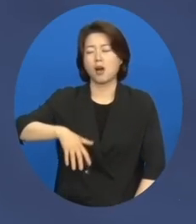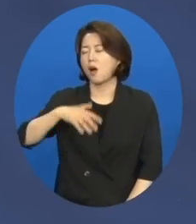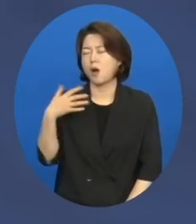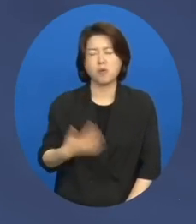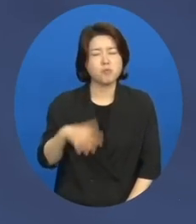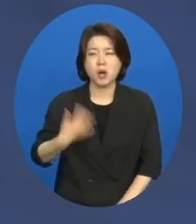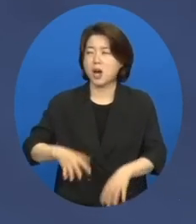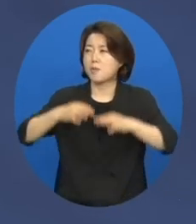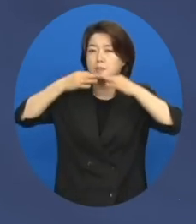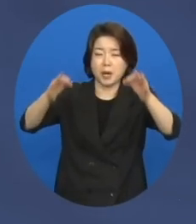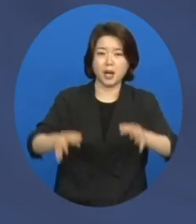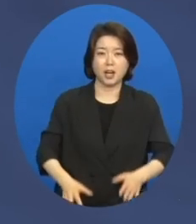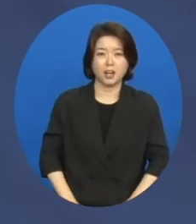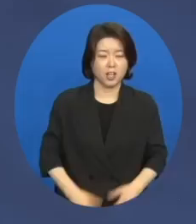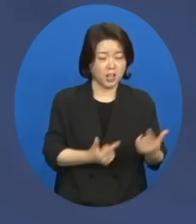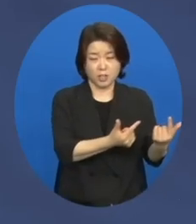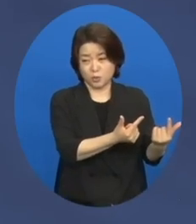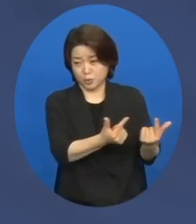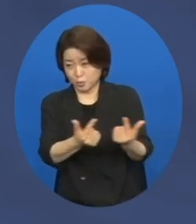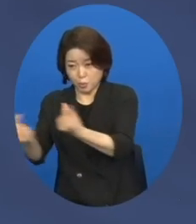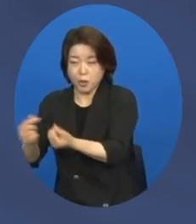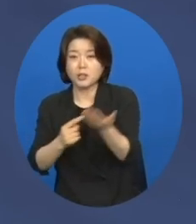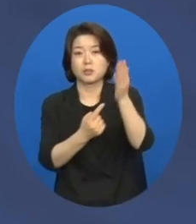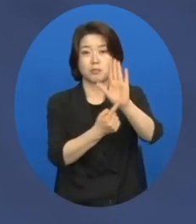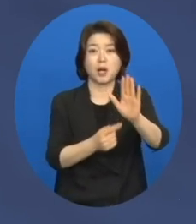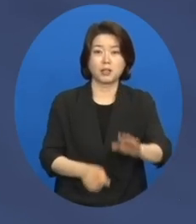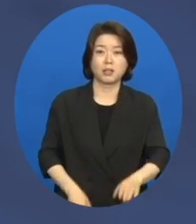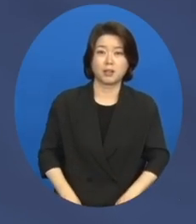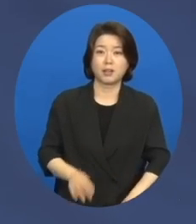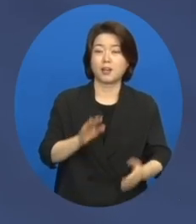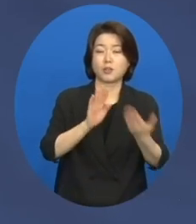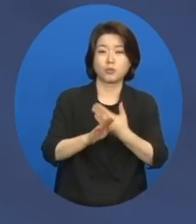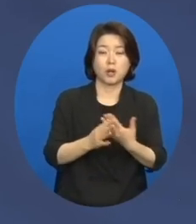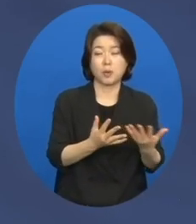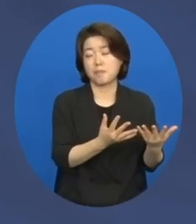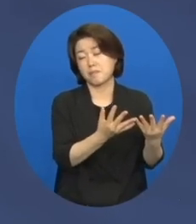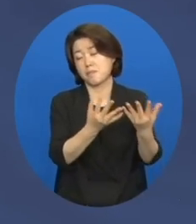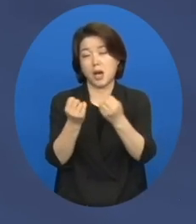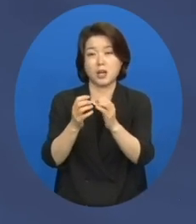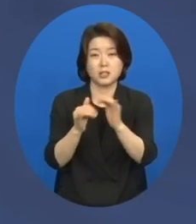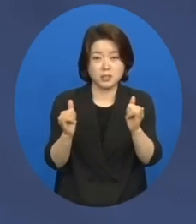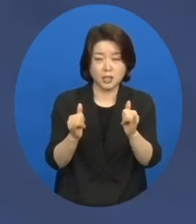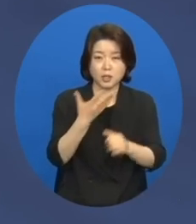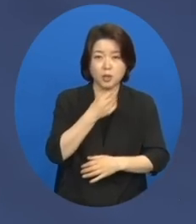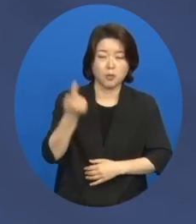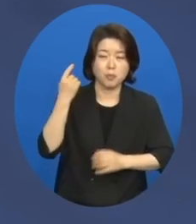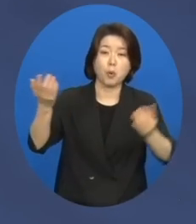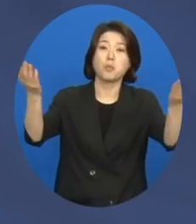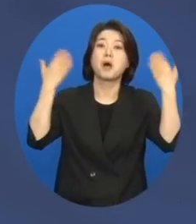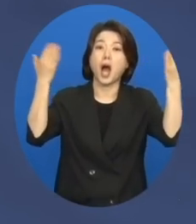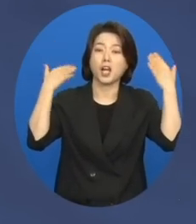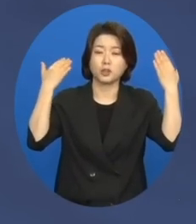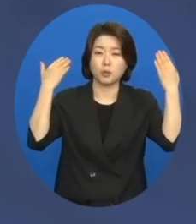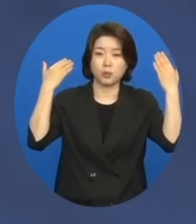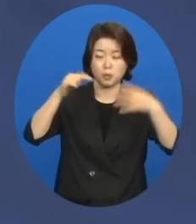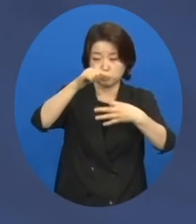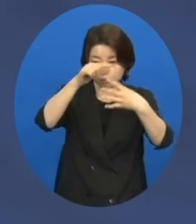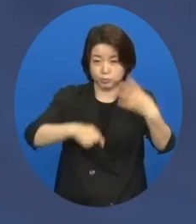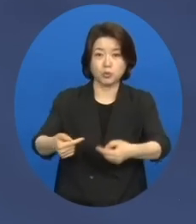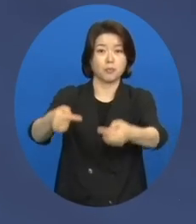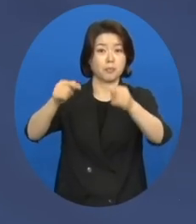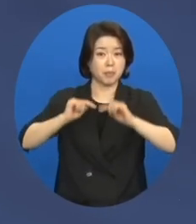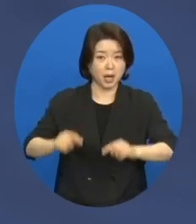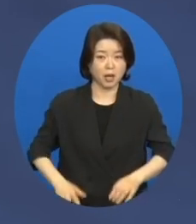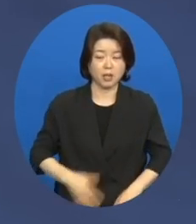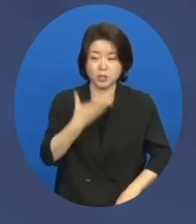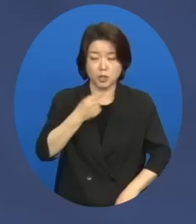지르고 똑같은 반응이 나오는 거예요. 그 후로 수만 명의 사람들이 복음 학교라고 하는 과정을 통해서 이 복음